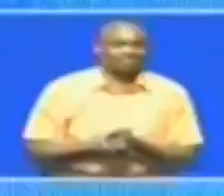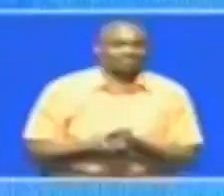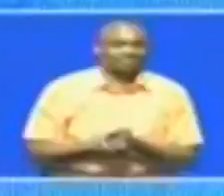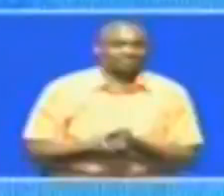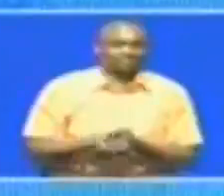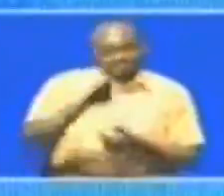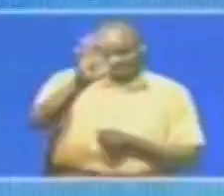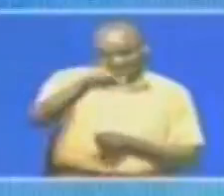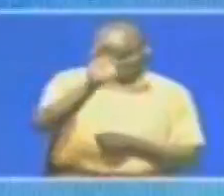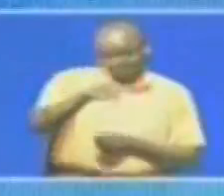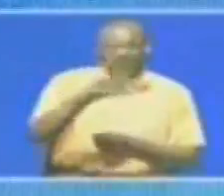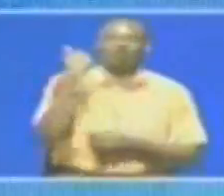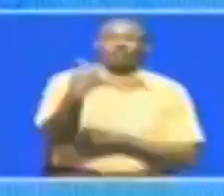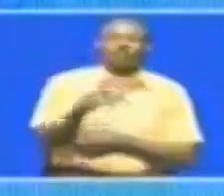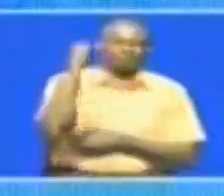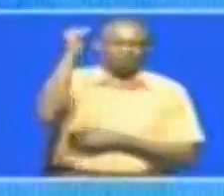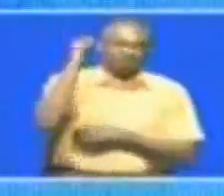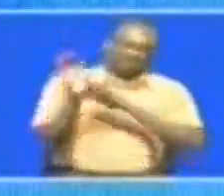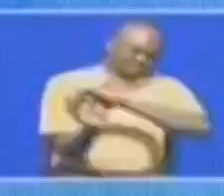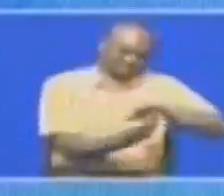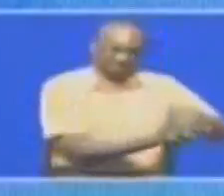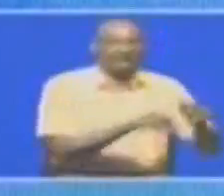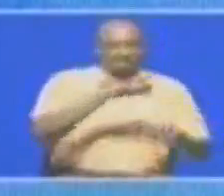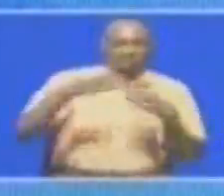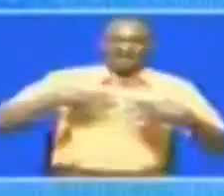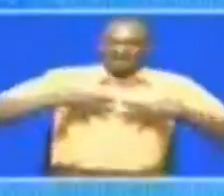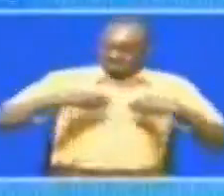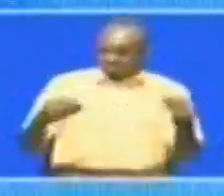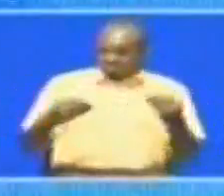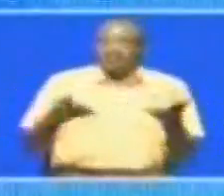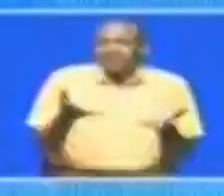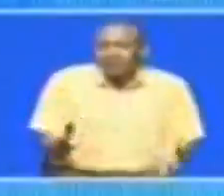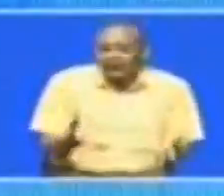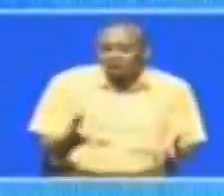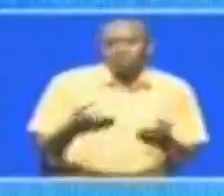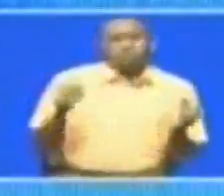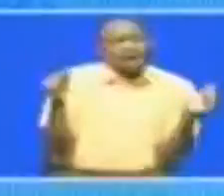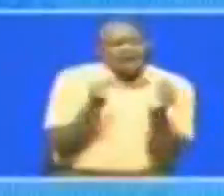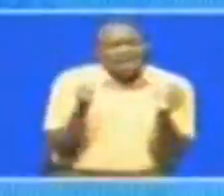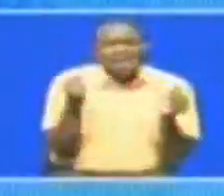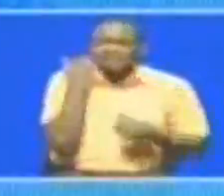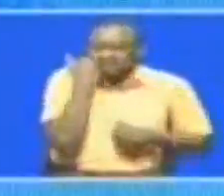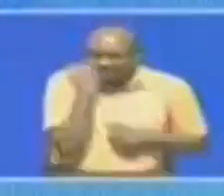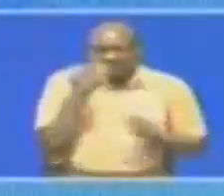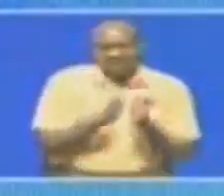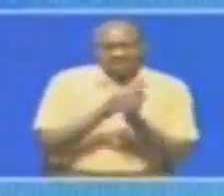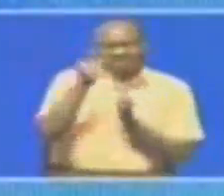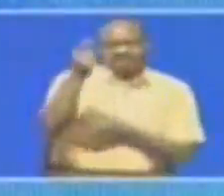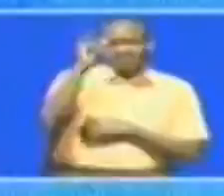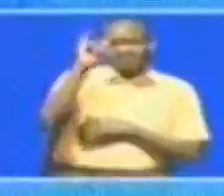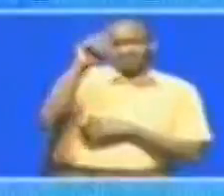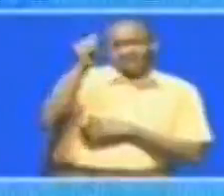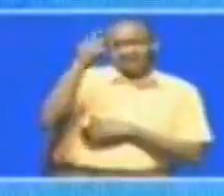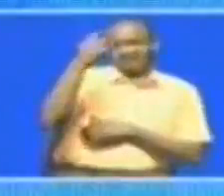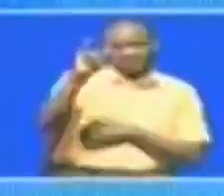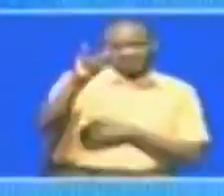Na mtazamaji, tukiachana na mambo ya siasa kidogo, tuangazie mambo ya afya, ambapo mkurupuko wa ugonjwa malaria katika eneo bunge la Tialti umeendelea